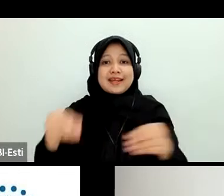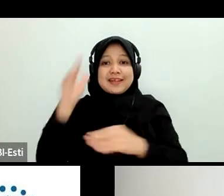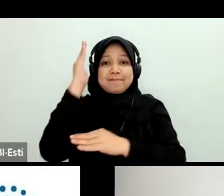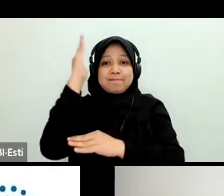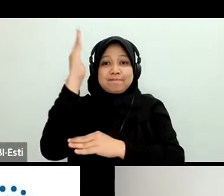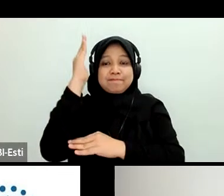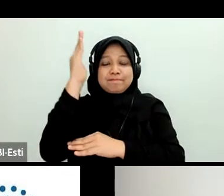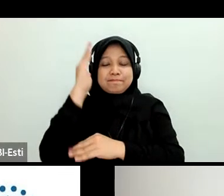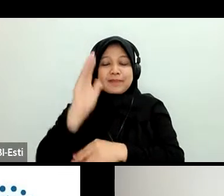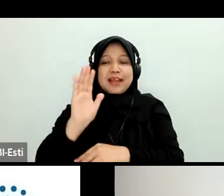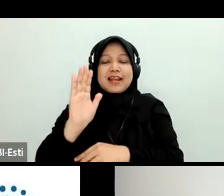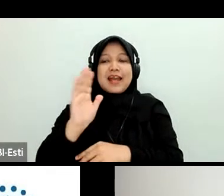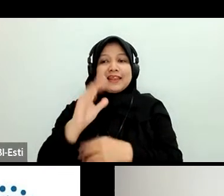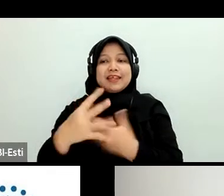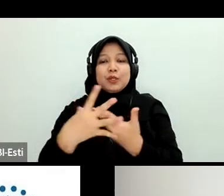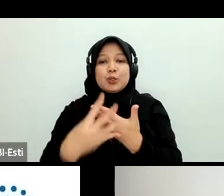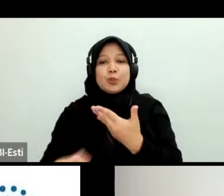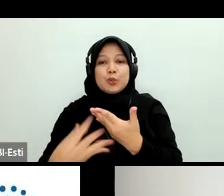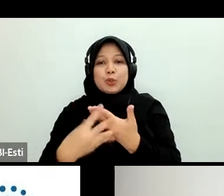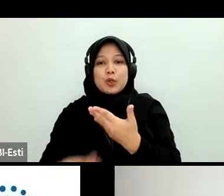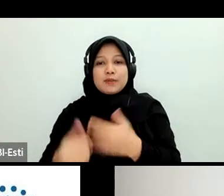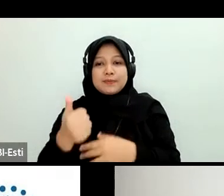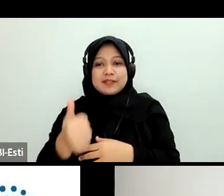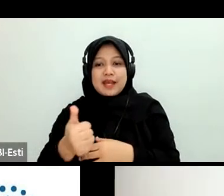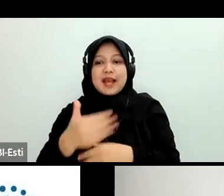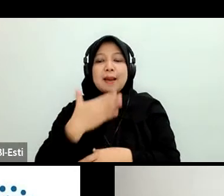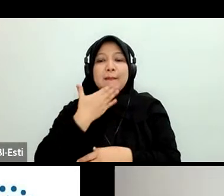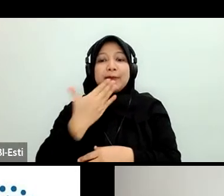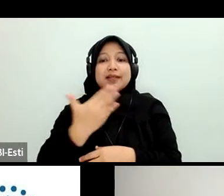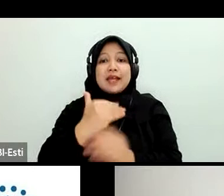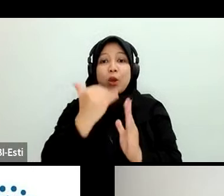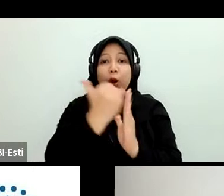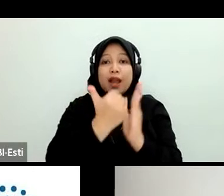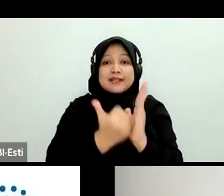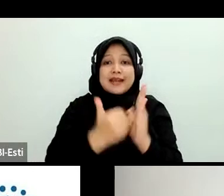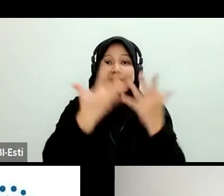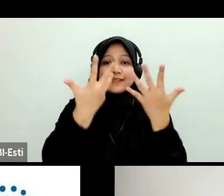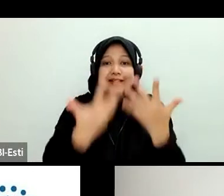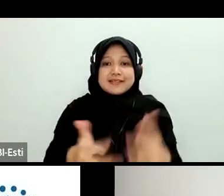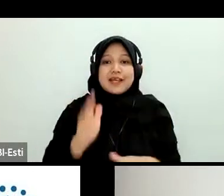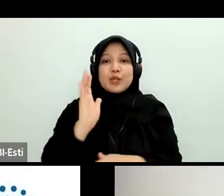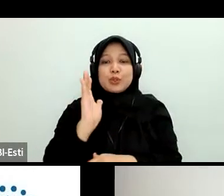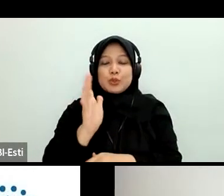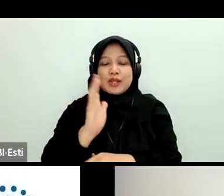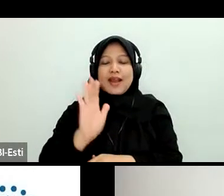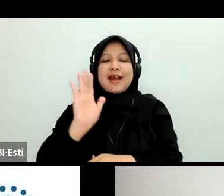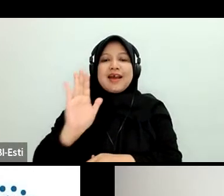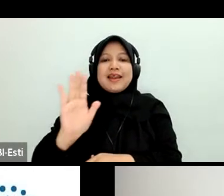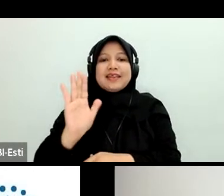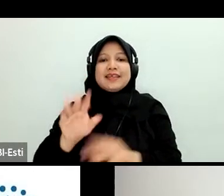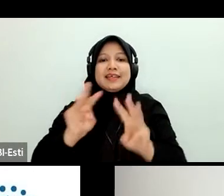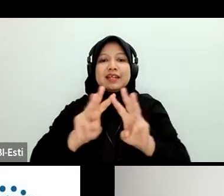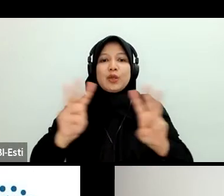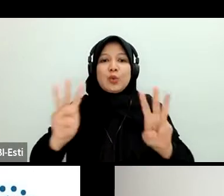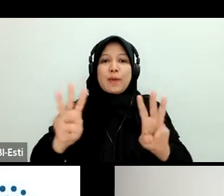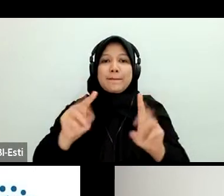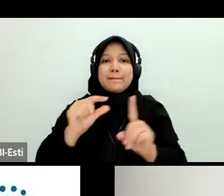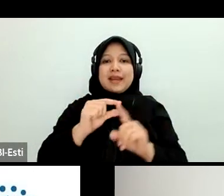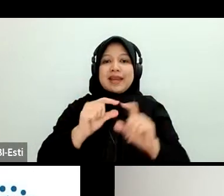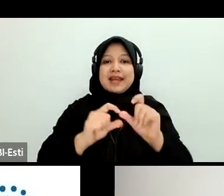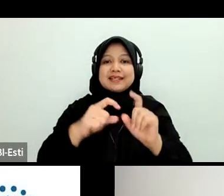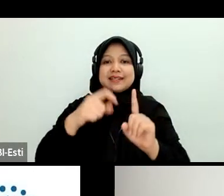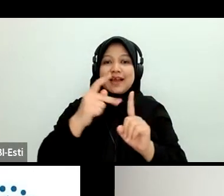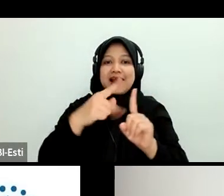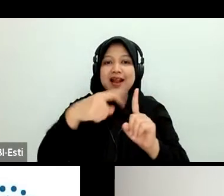bisa diu tuh atau mungkin sesuai biasanya sesudah sesudah acara ini itu bisa diunduh di WPS hk.co